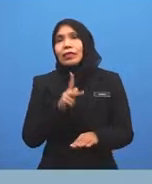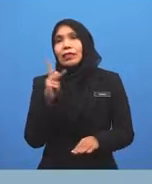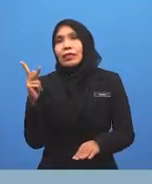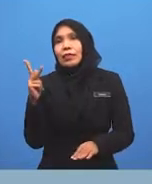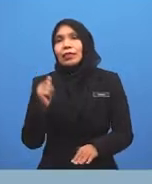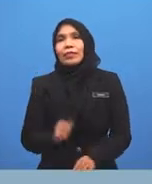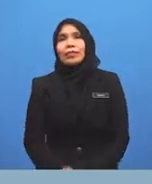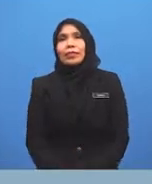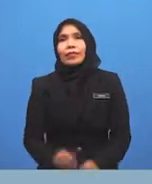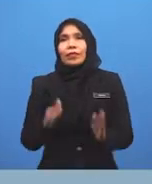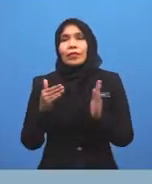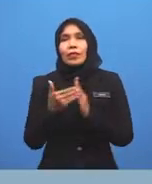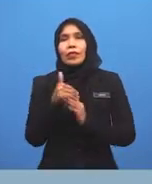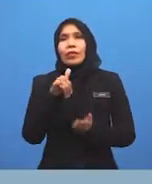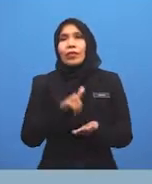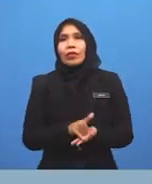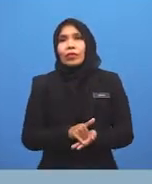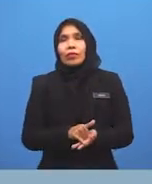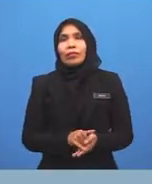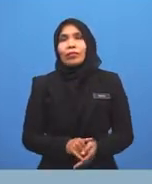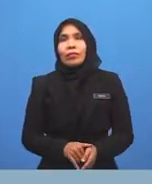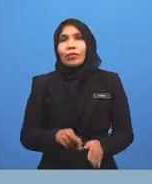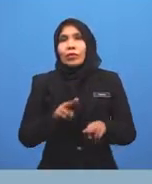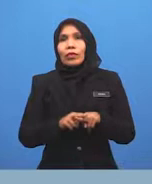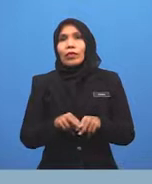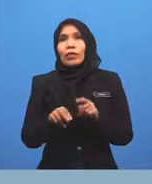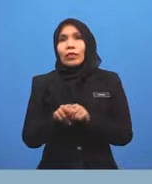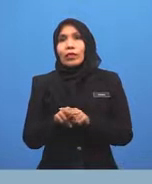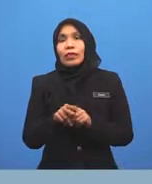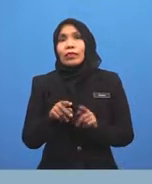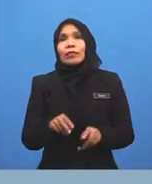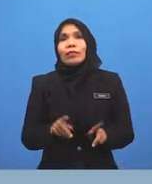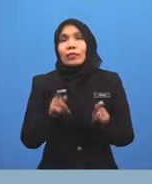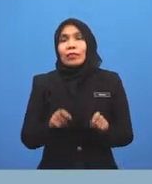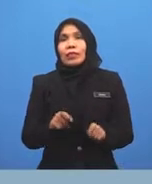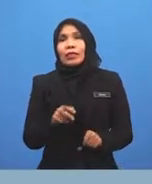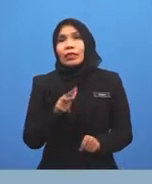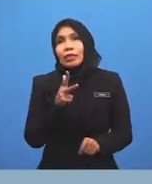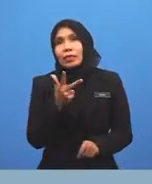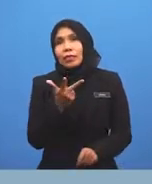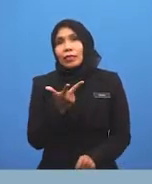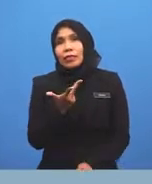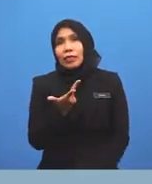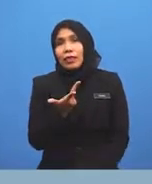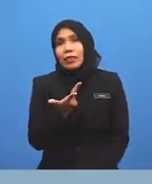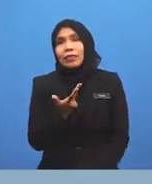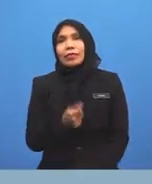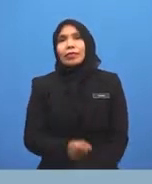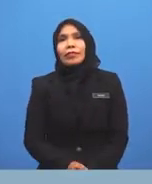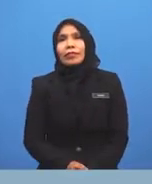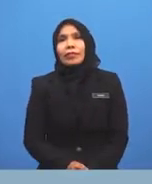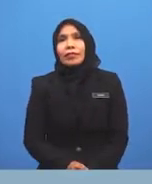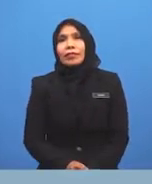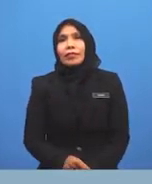Oleh itu, kedudukan tangan kanan perlu dipusingkan bagi mewakili kutub utara di sebelah